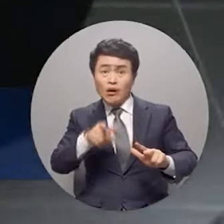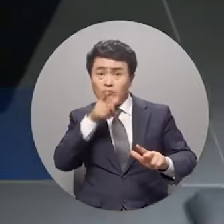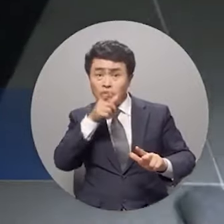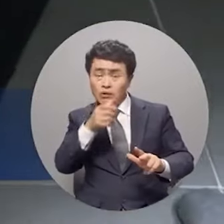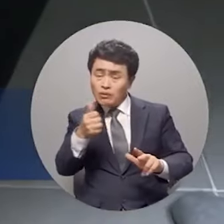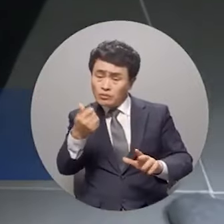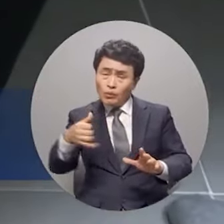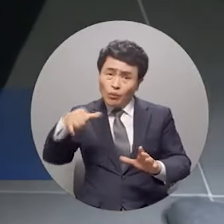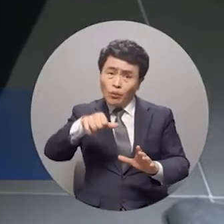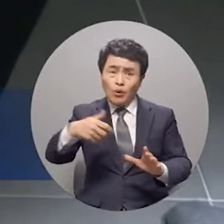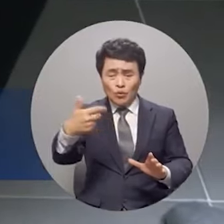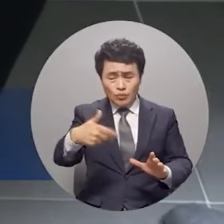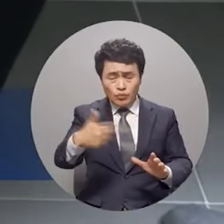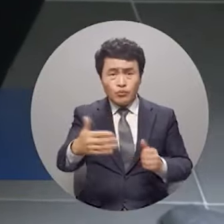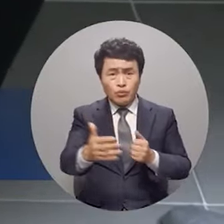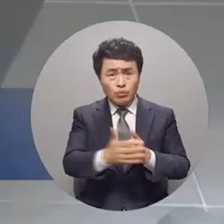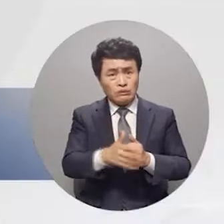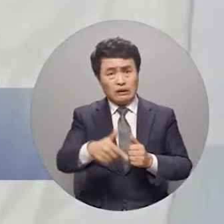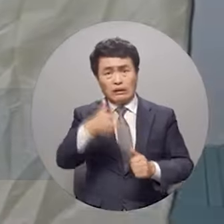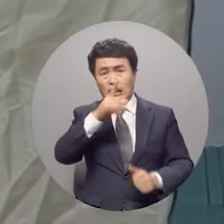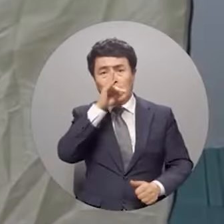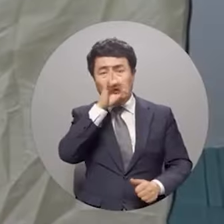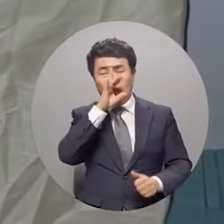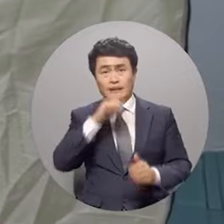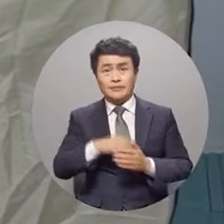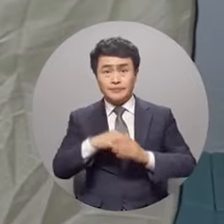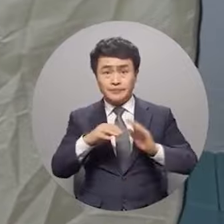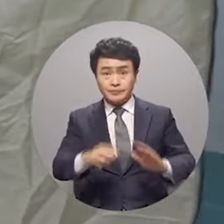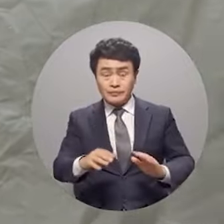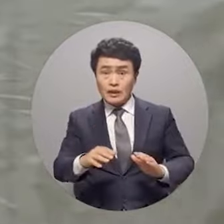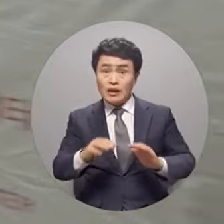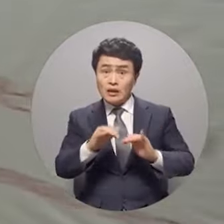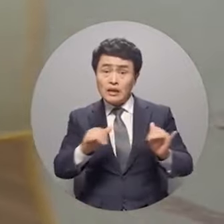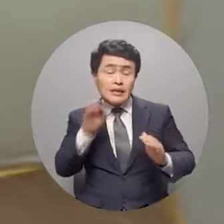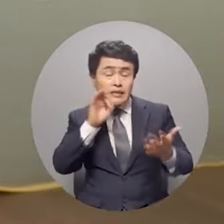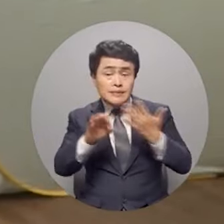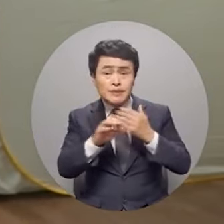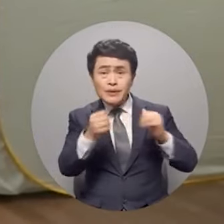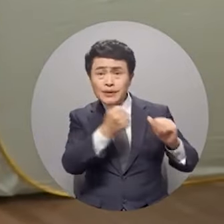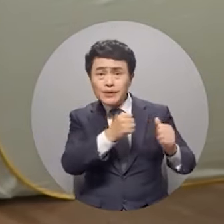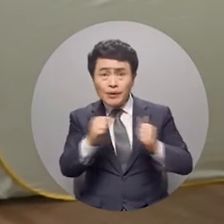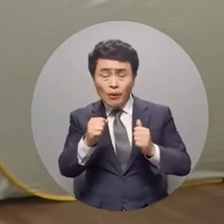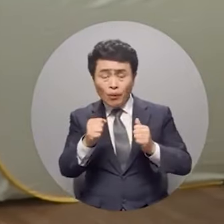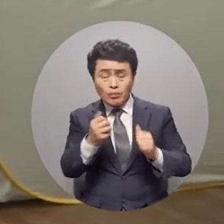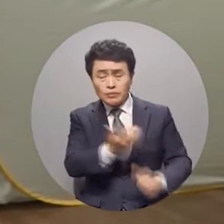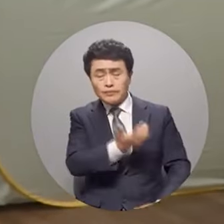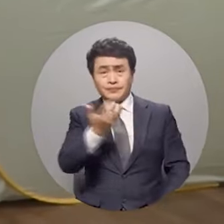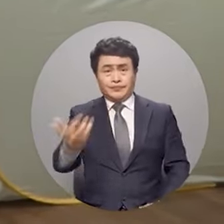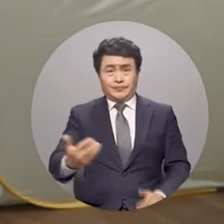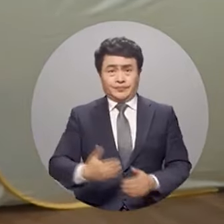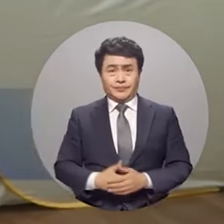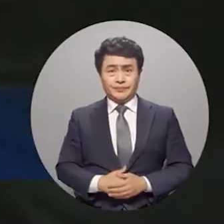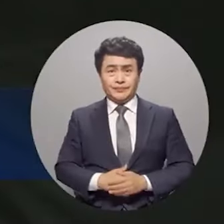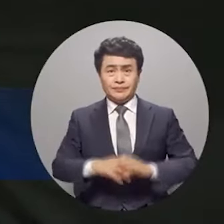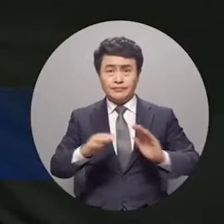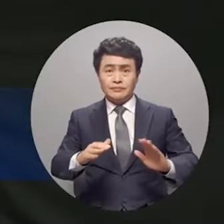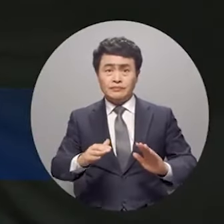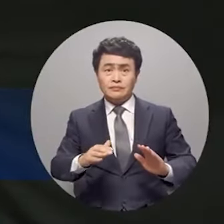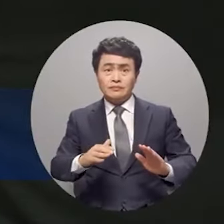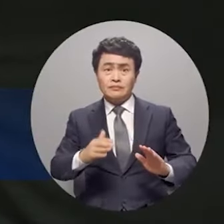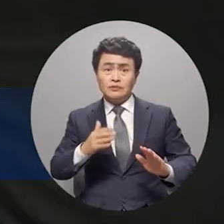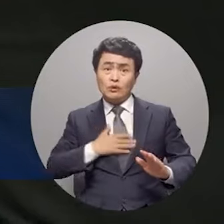돼. 오줌 넣고. 대변을 여기서 못 봐요. 일부 주민은 임시 대피소로 거처를 옮겼습니다. 저희는 4명.